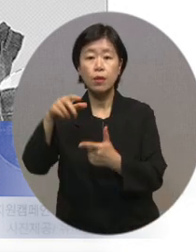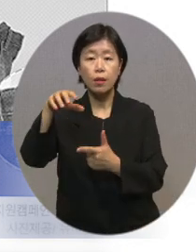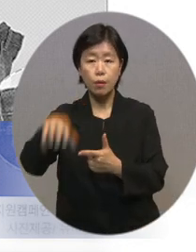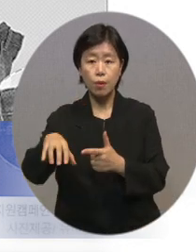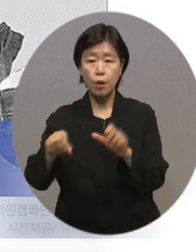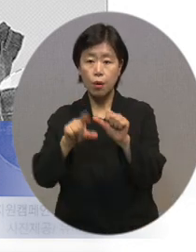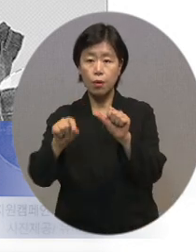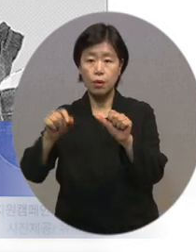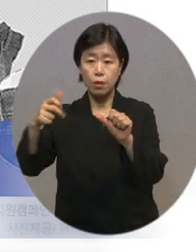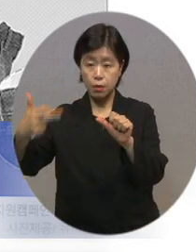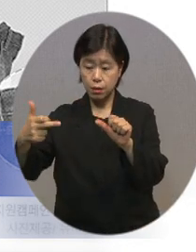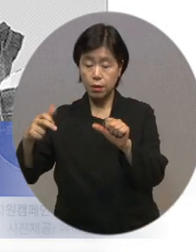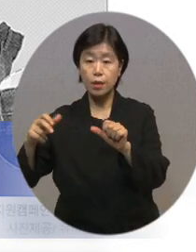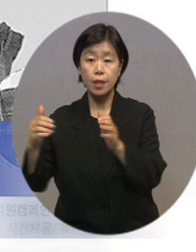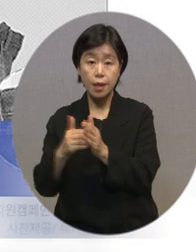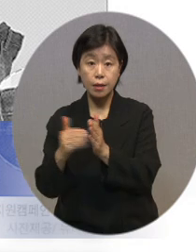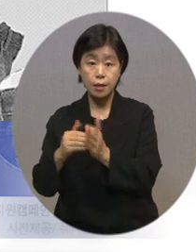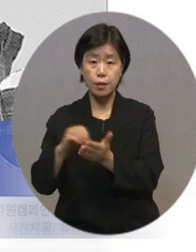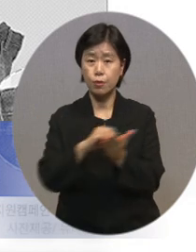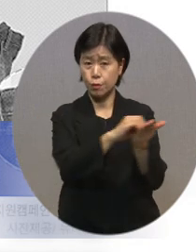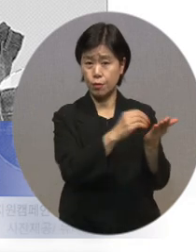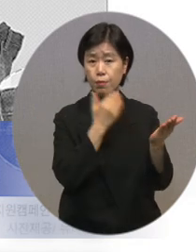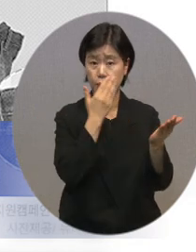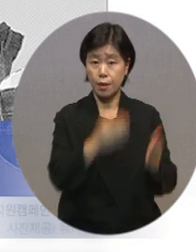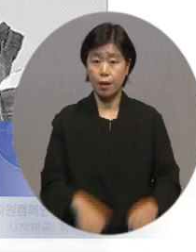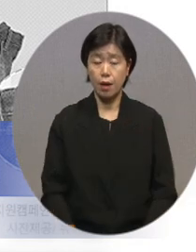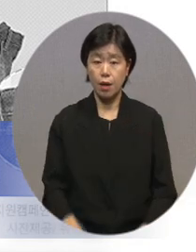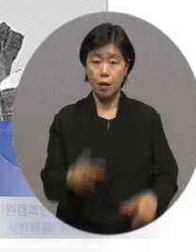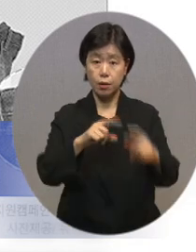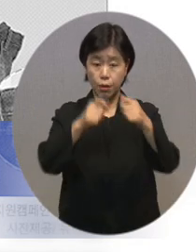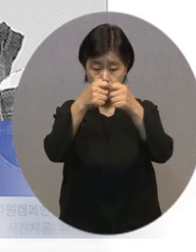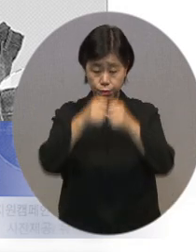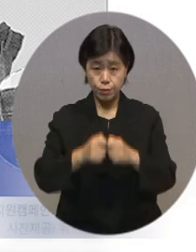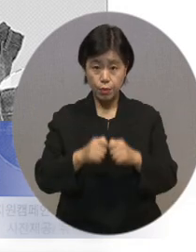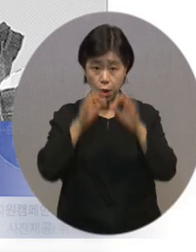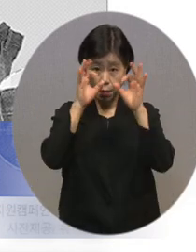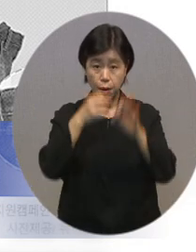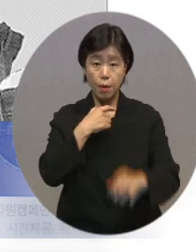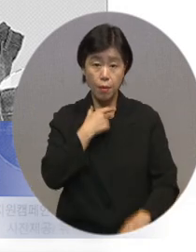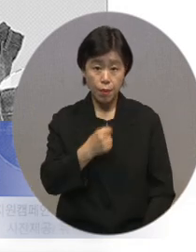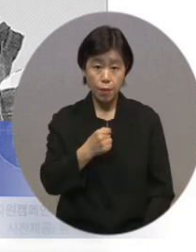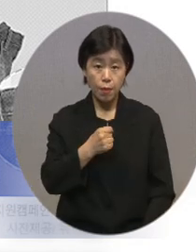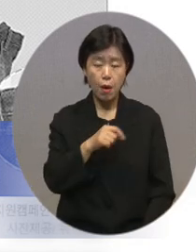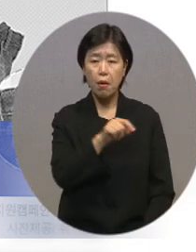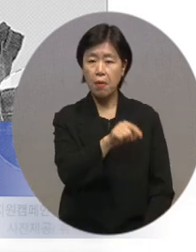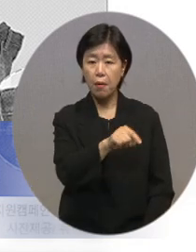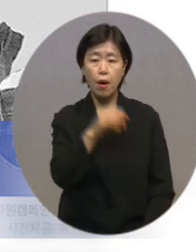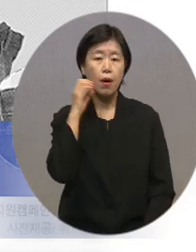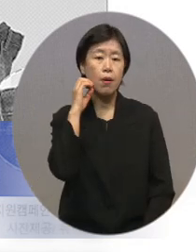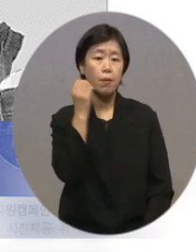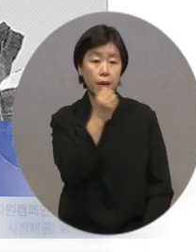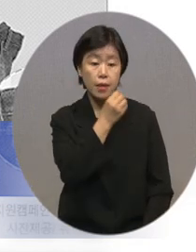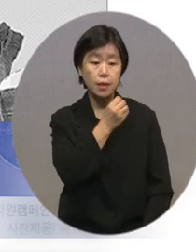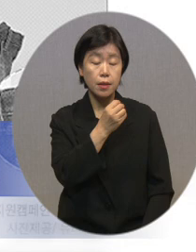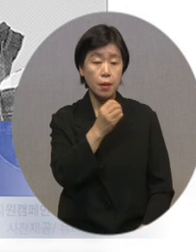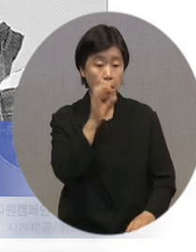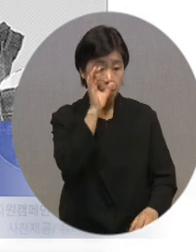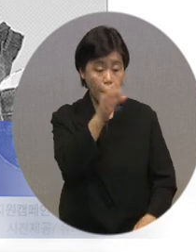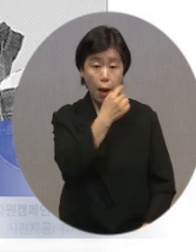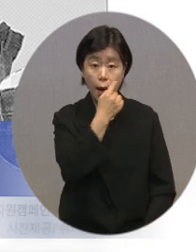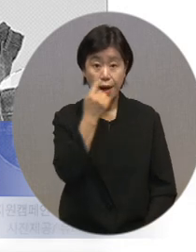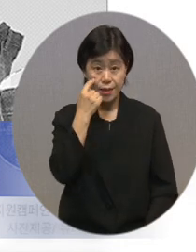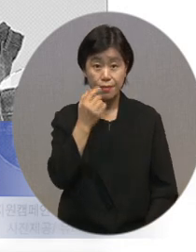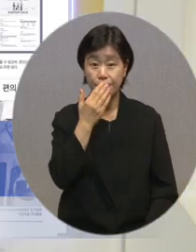5월 17일까지 접수받습니다 보다 자세한 사항은 한국 뇌성마비 복지의 홈페이지에서 확인하시면